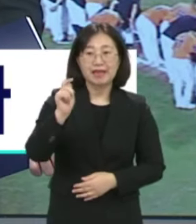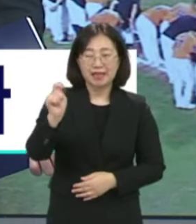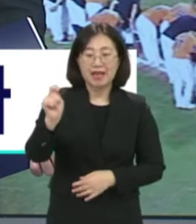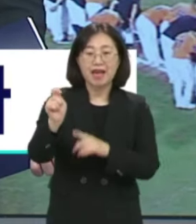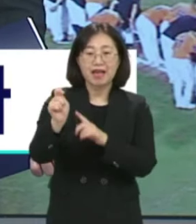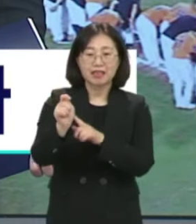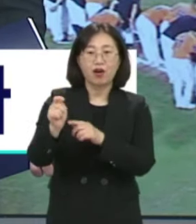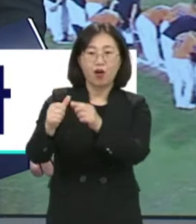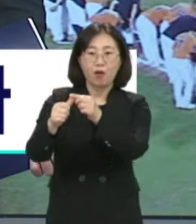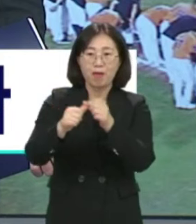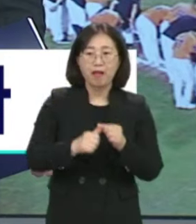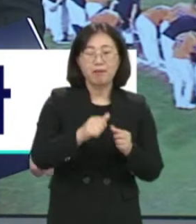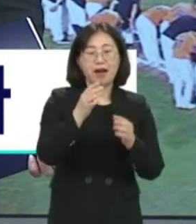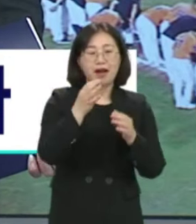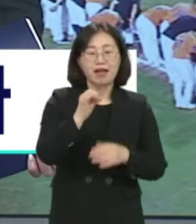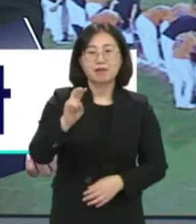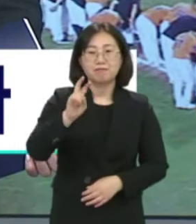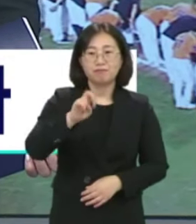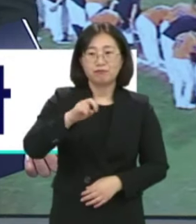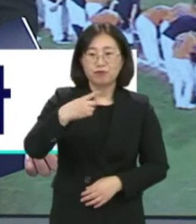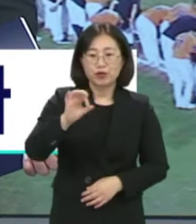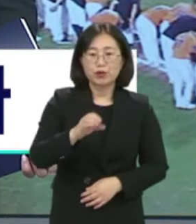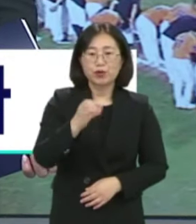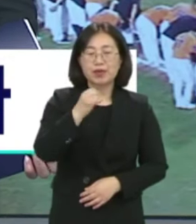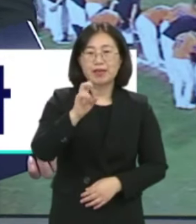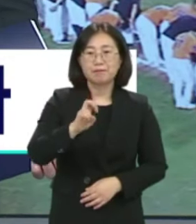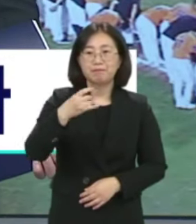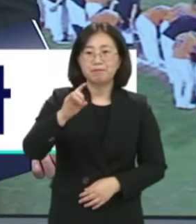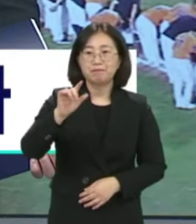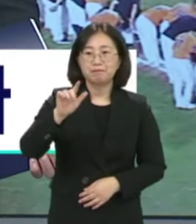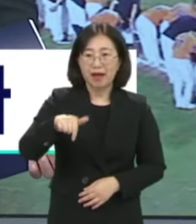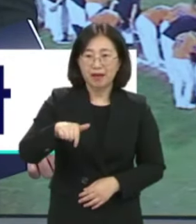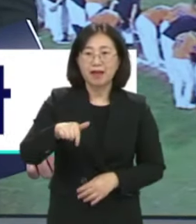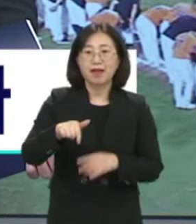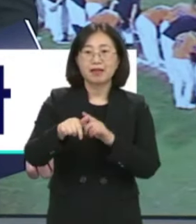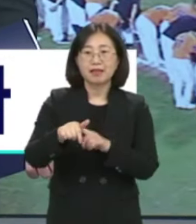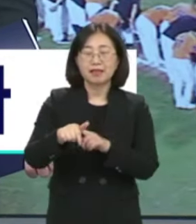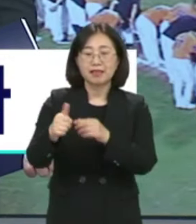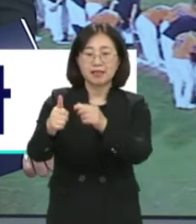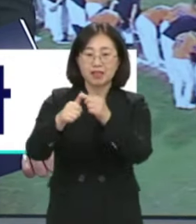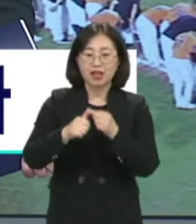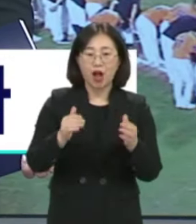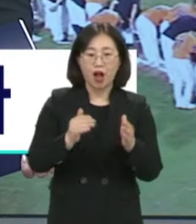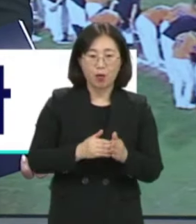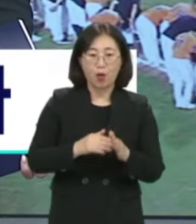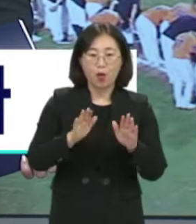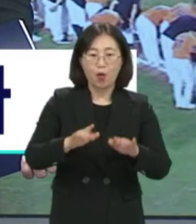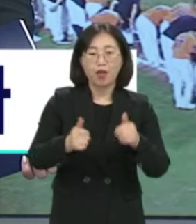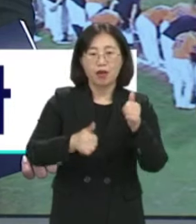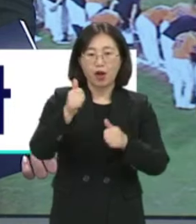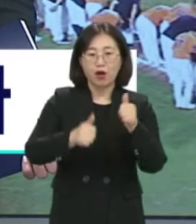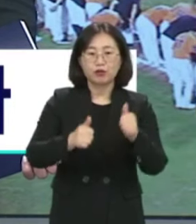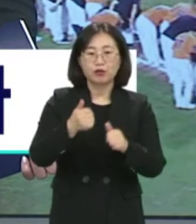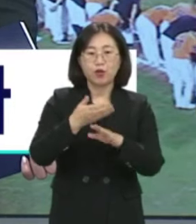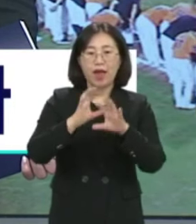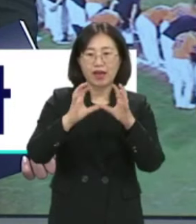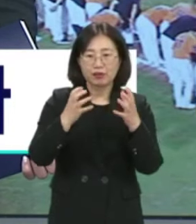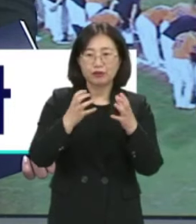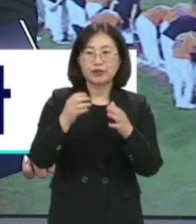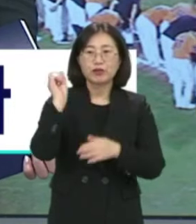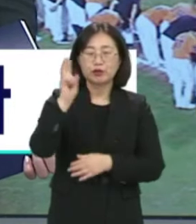심우준과 13승 투수 엄상 백을 FA 영입한데 이어 올시즌 눈부신 투구를 보였던 외국인 투수